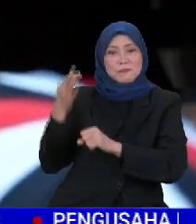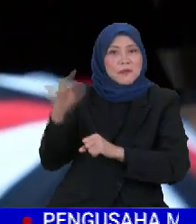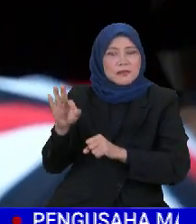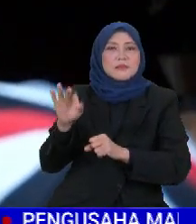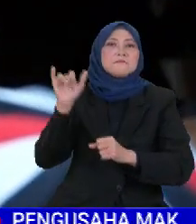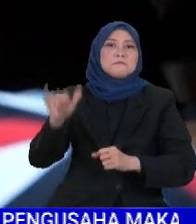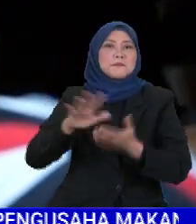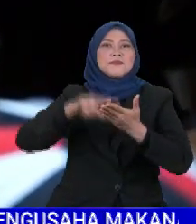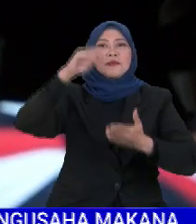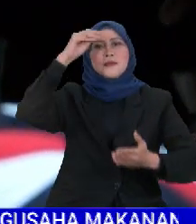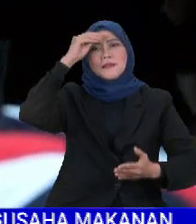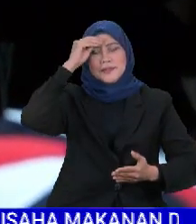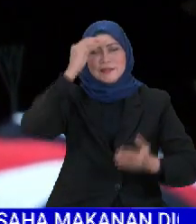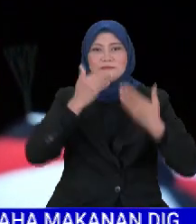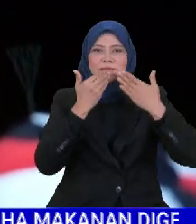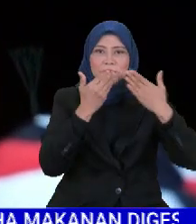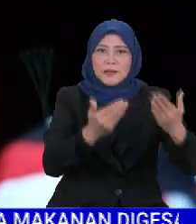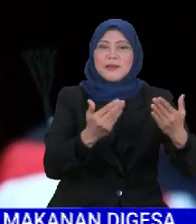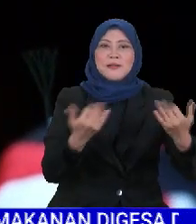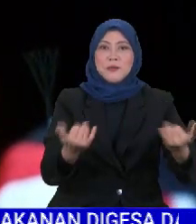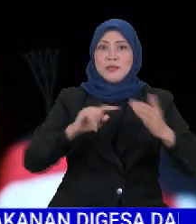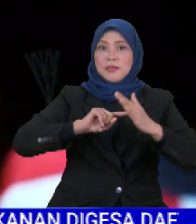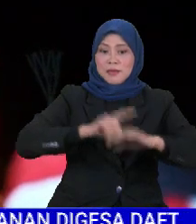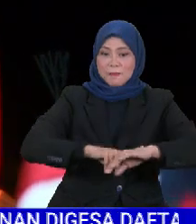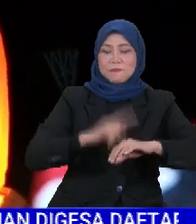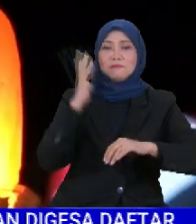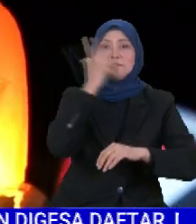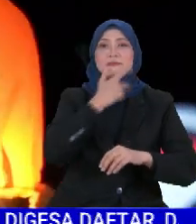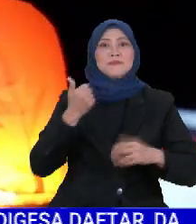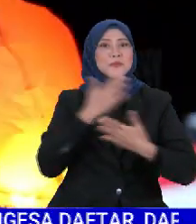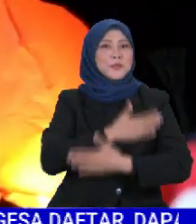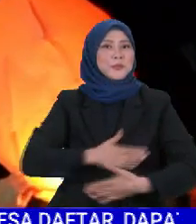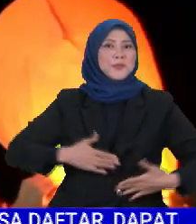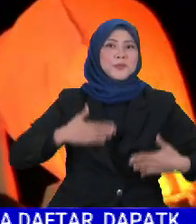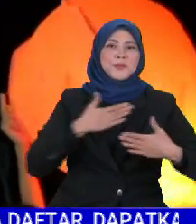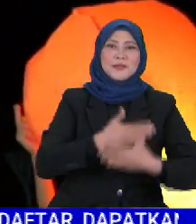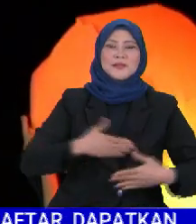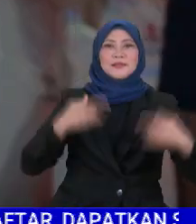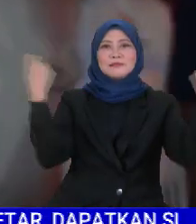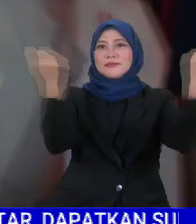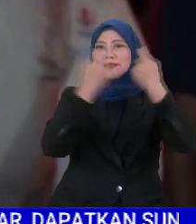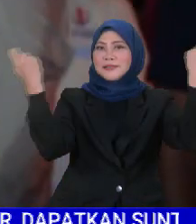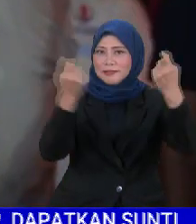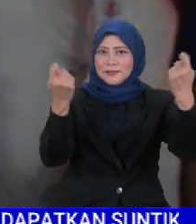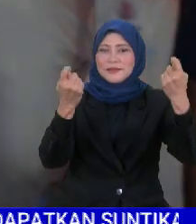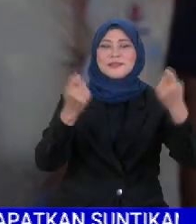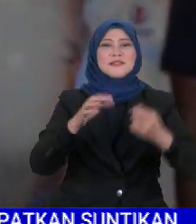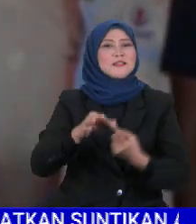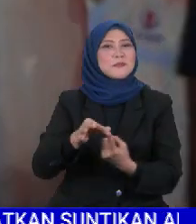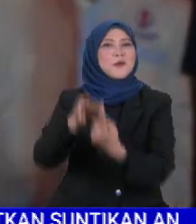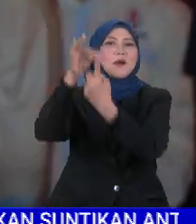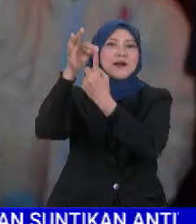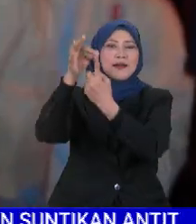kita untuk lebih menghargai saat-saat indah, termasuklah meraihkan perayaan dan majlis seperti ini yang cukup